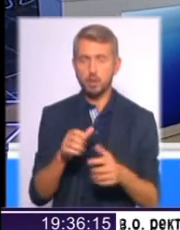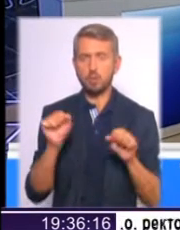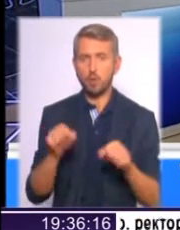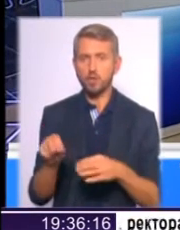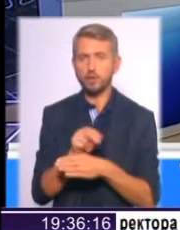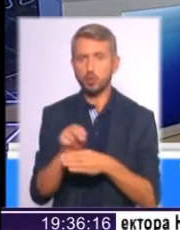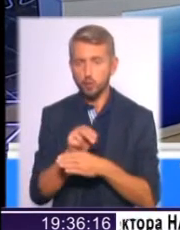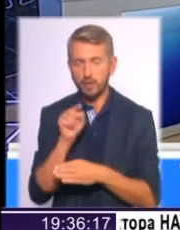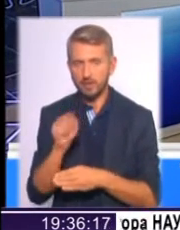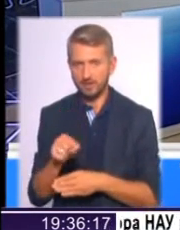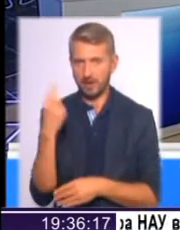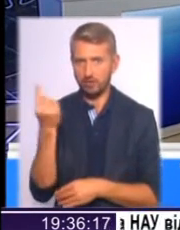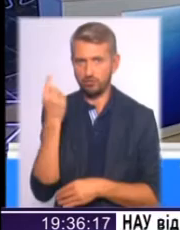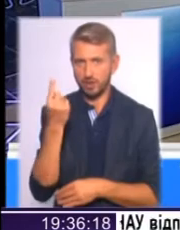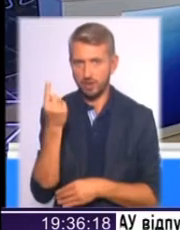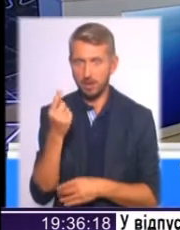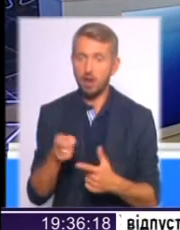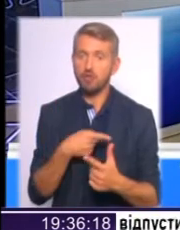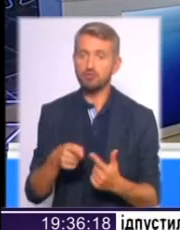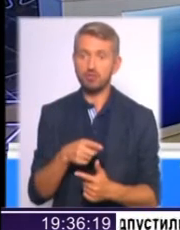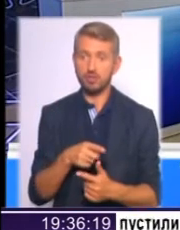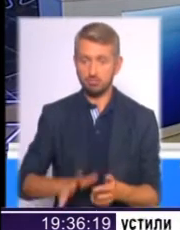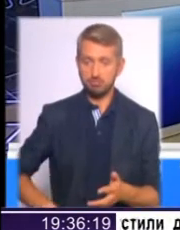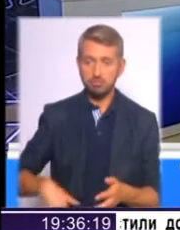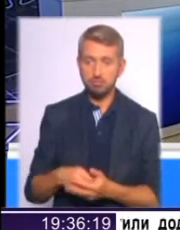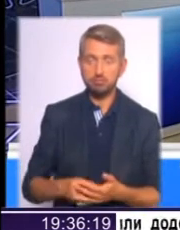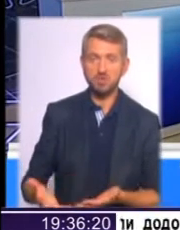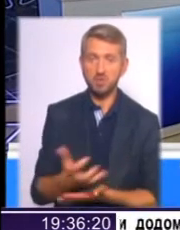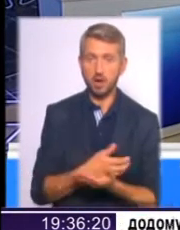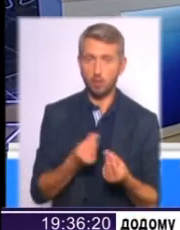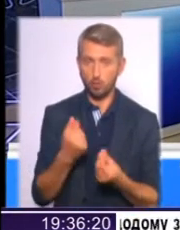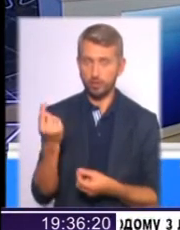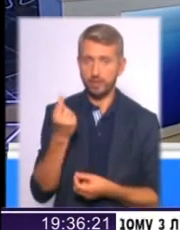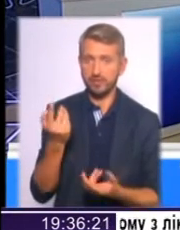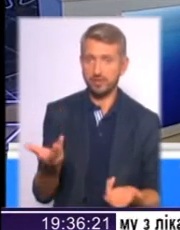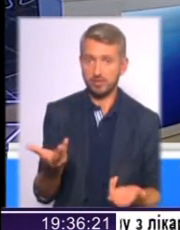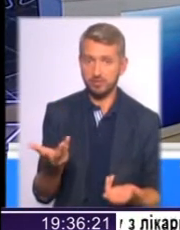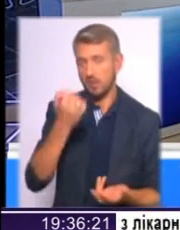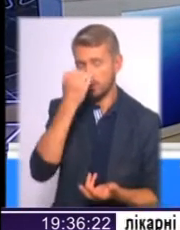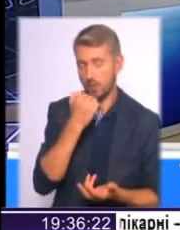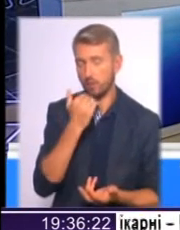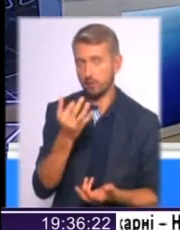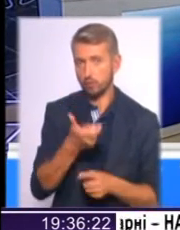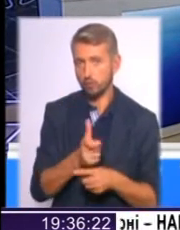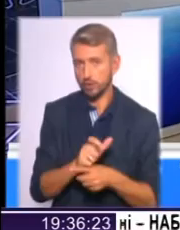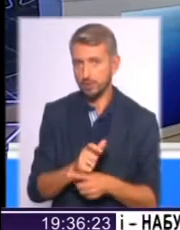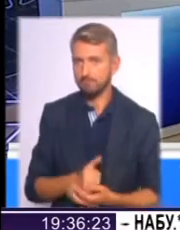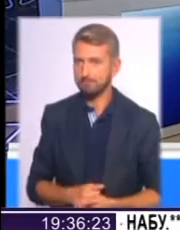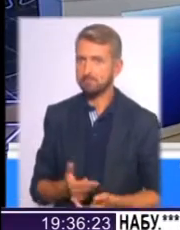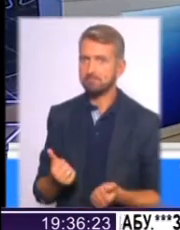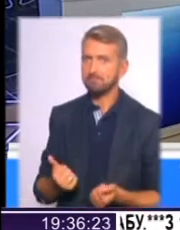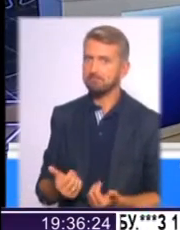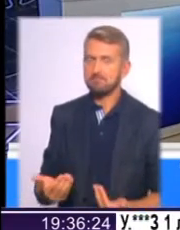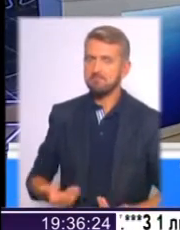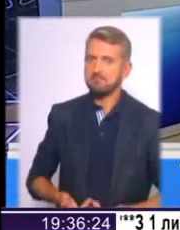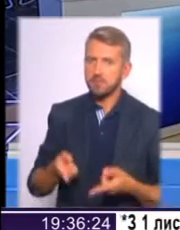відремонтувати цей лічильник. Чим самим мешканцям збирати вже кошти на цей лічильник? Дякую вам дуже. Да, таке життєве у вас запитання. Пане